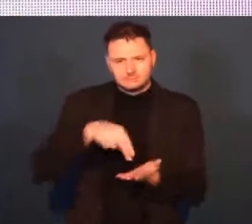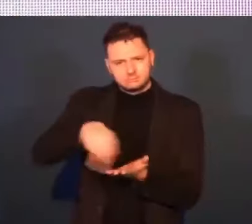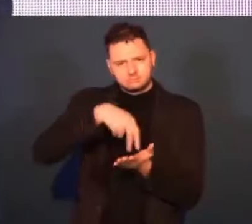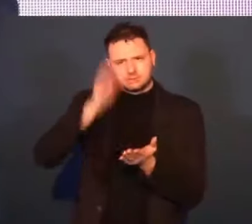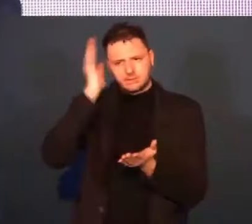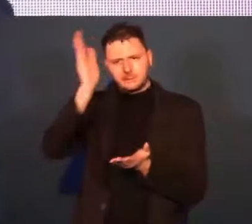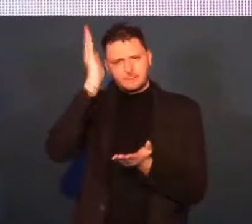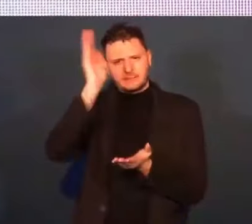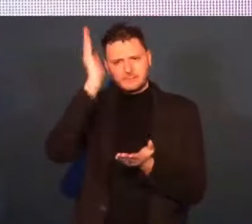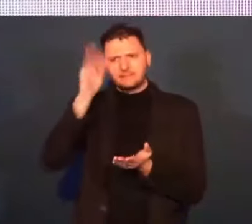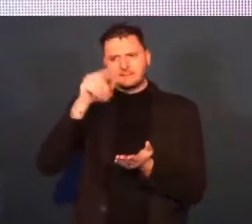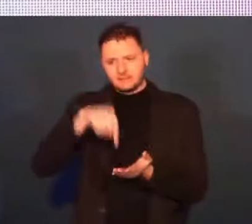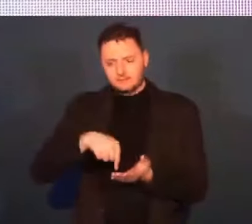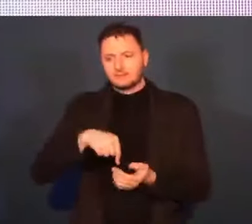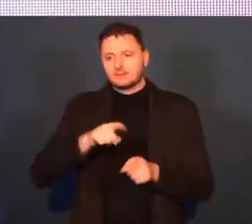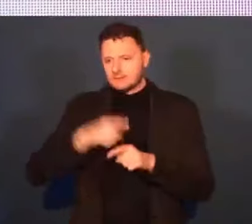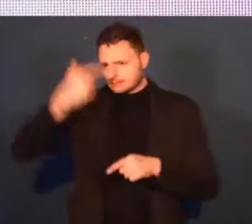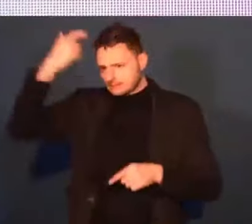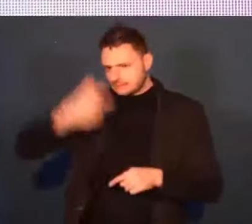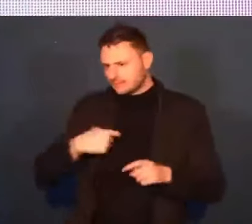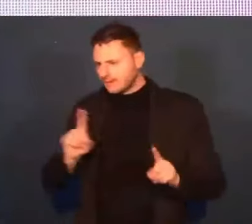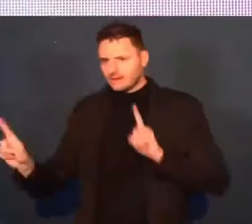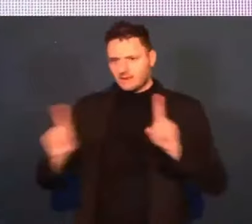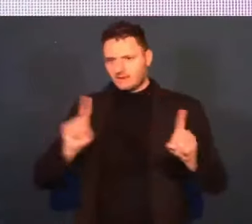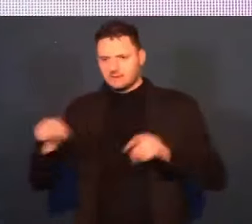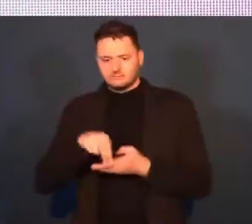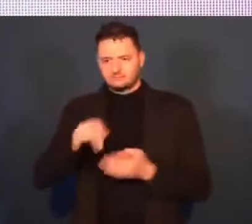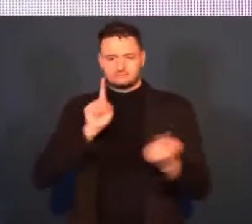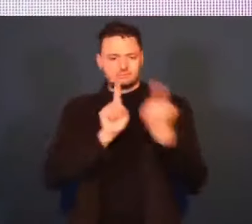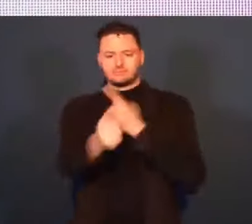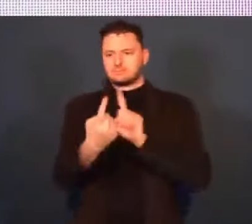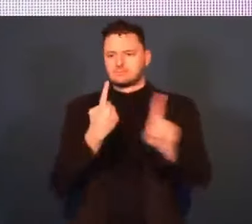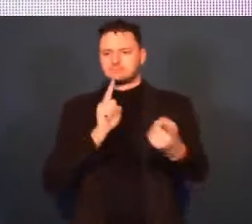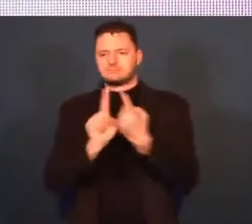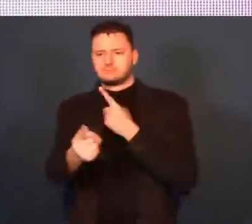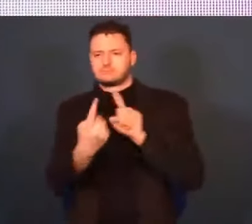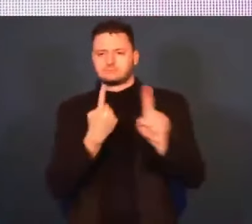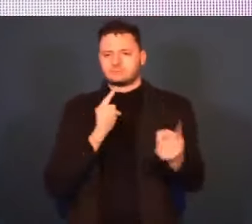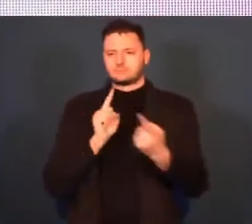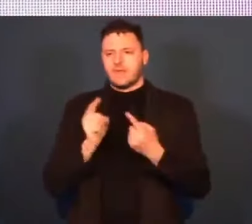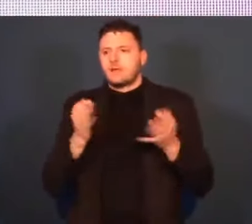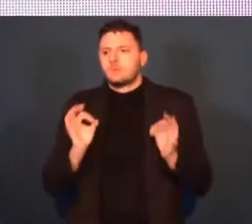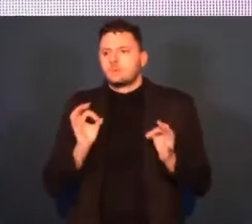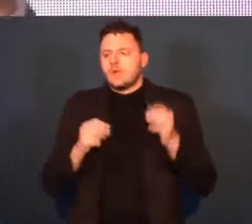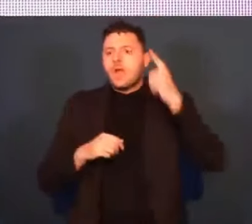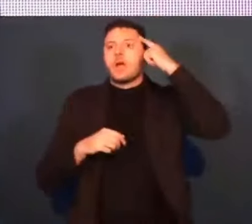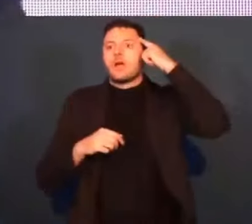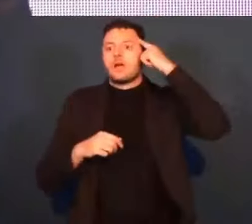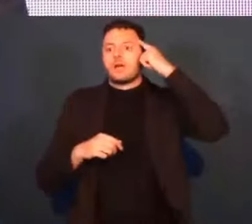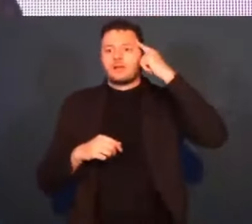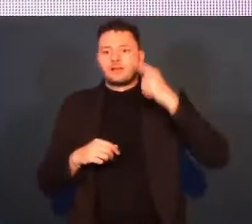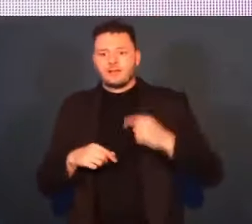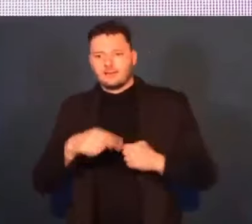елементарни частици кръжиме в него, сблъскваме се и на някой му идва идея. И му се струва, че супер идея, отиваме сега пред